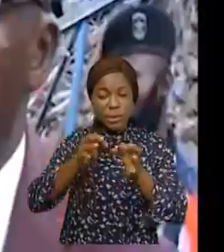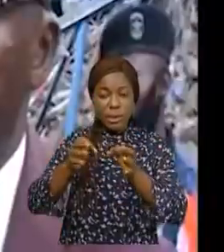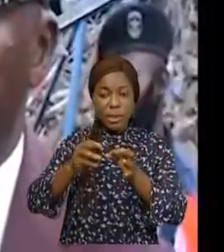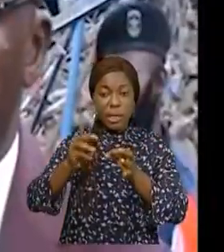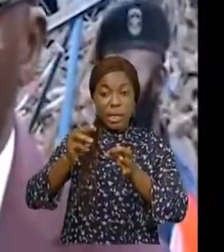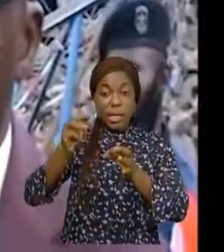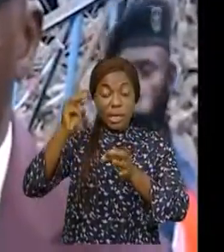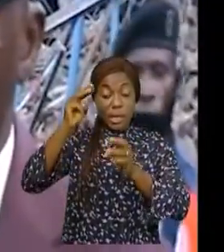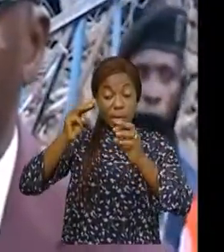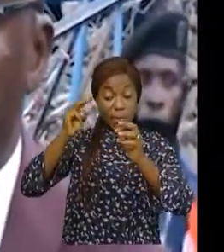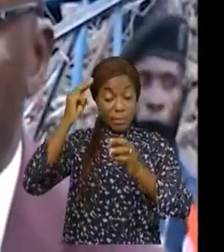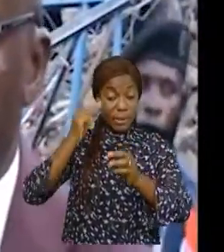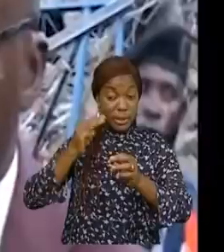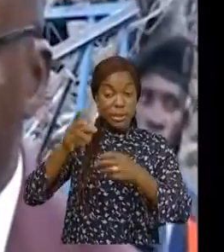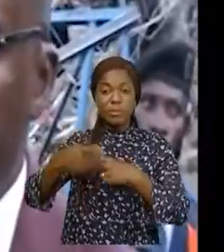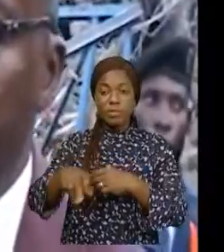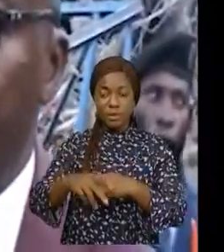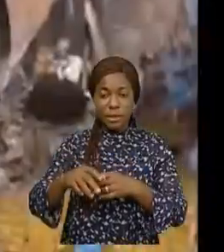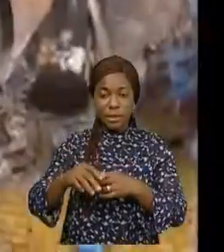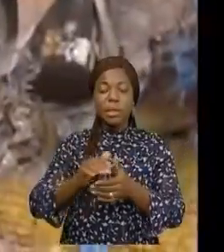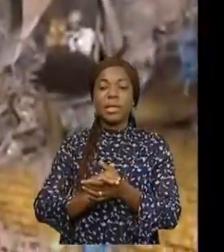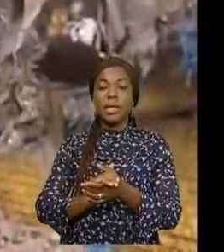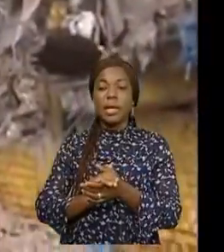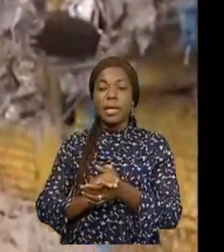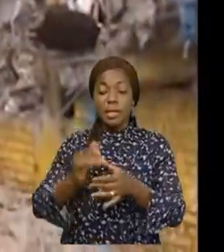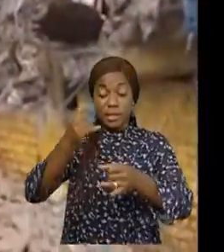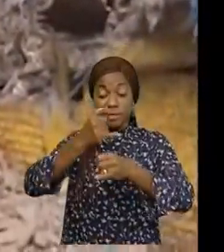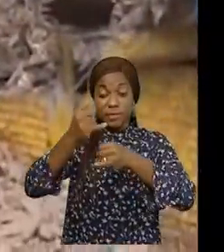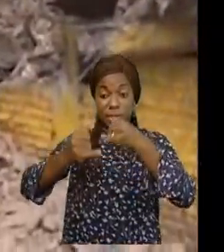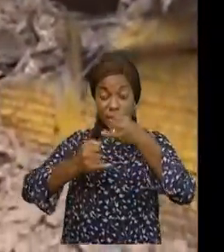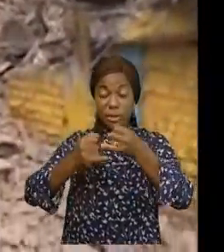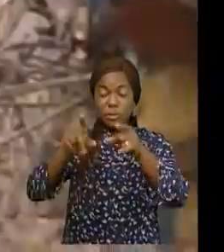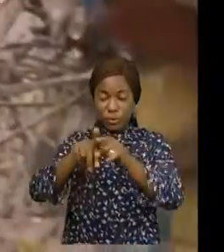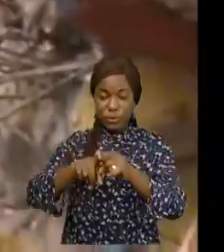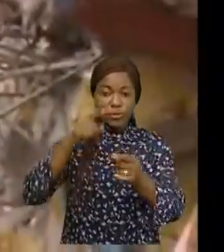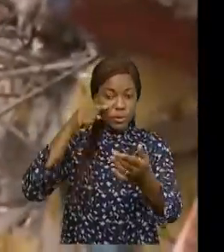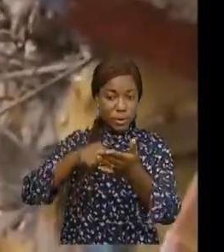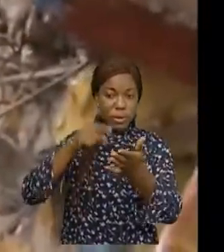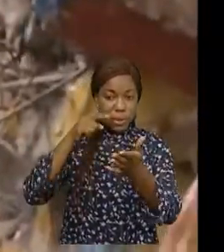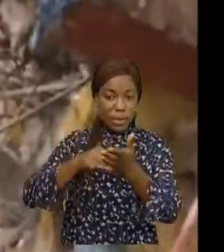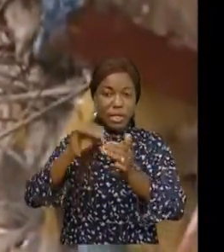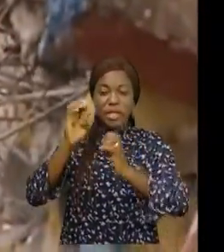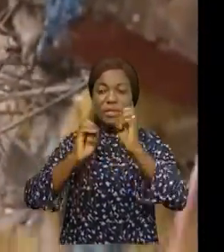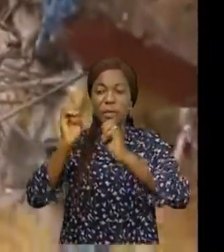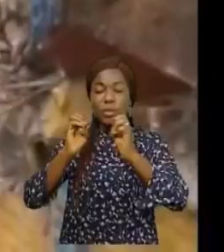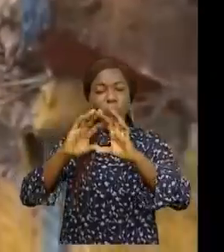ITP. Nous sommes là pour évacuer tout ce qu'il y avait comme dégâts.